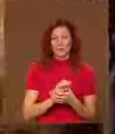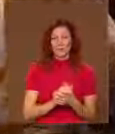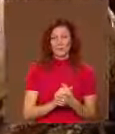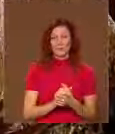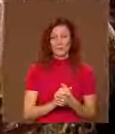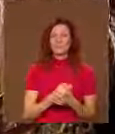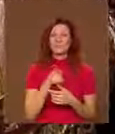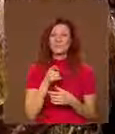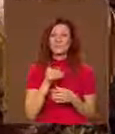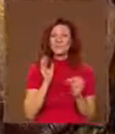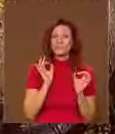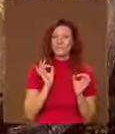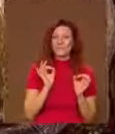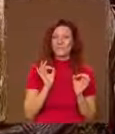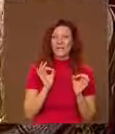в така наречената